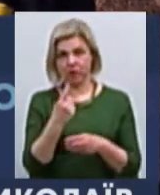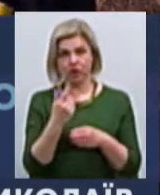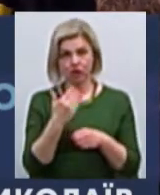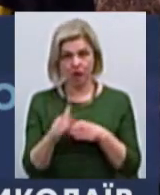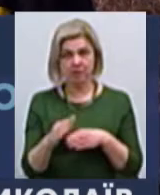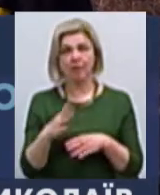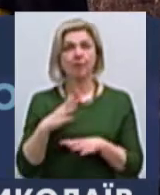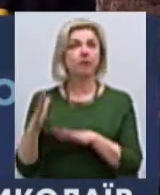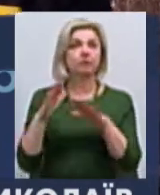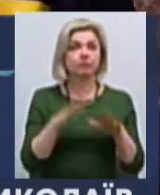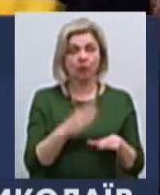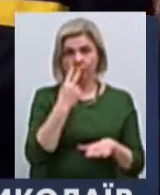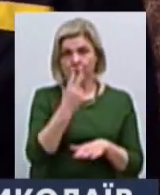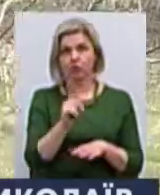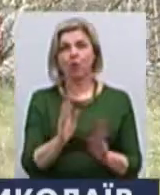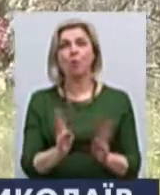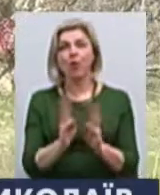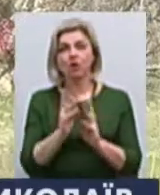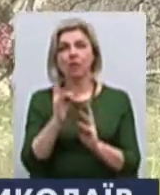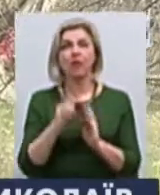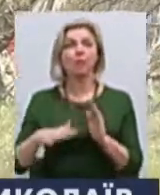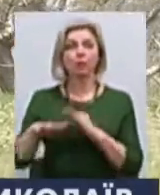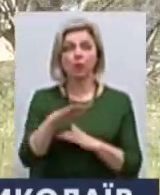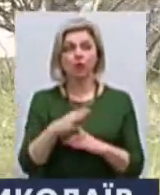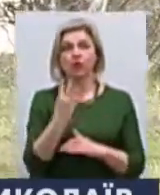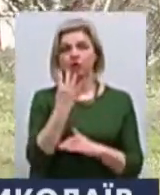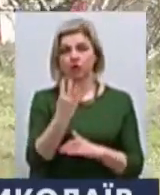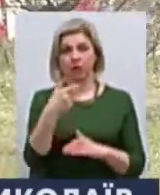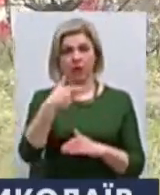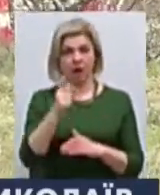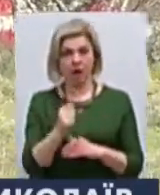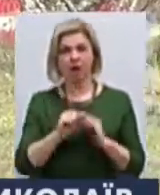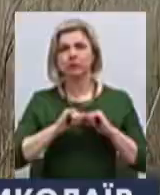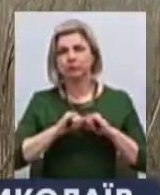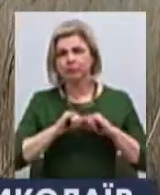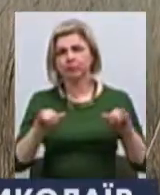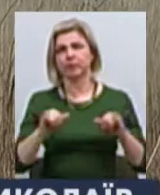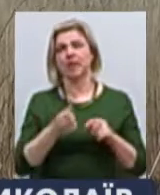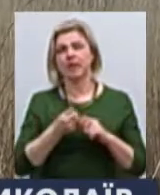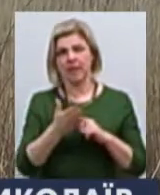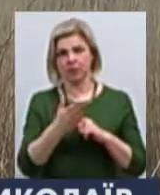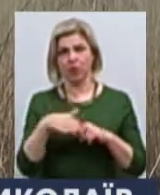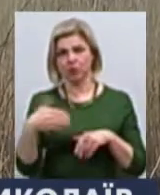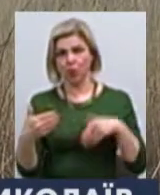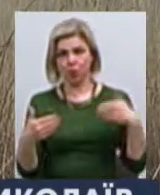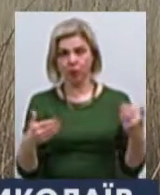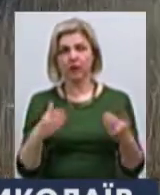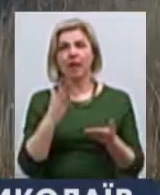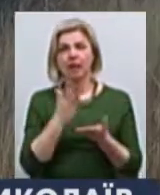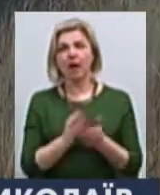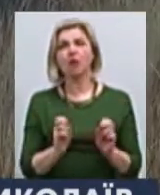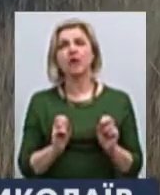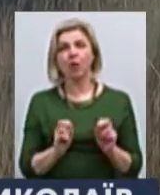було встановлено, що пожежа на площі 4 гектари розповсюджується в декілька сторін. Існує